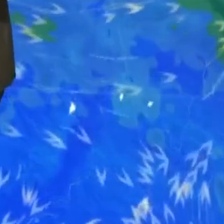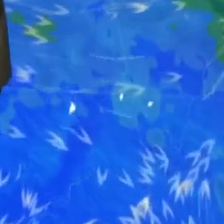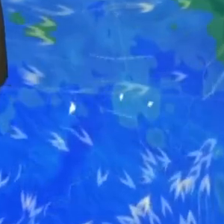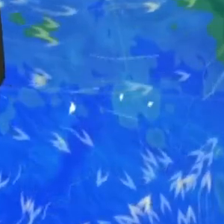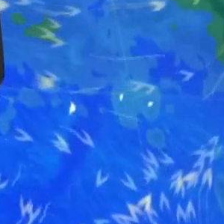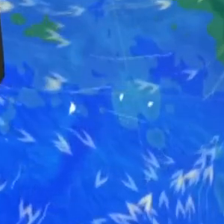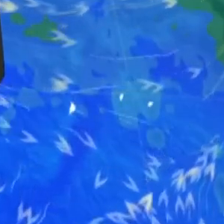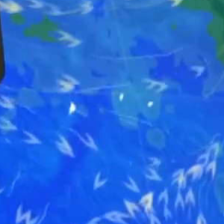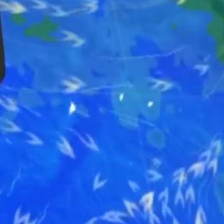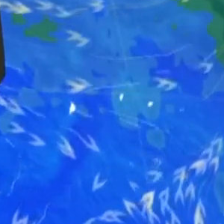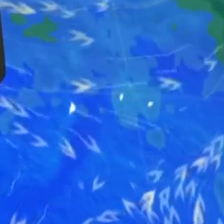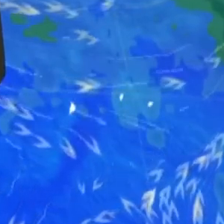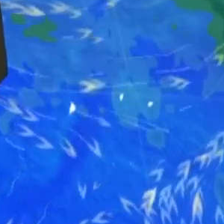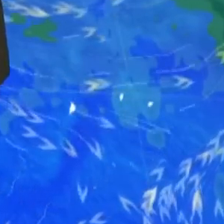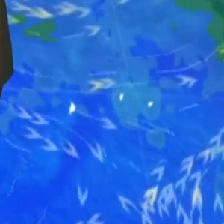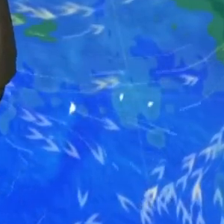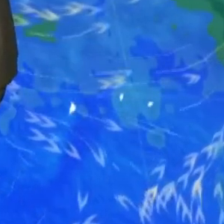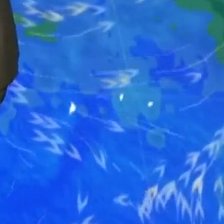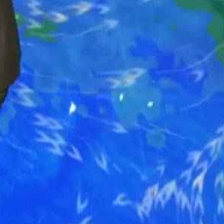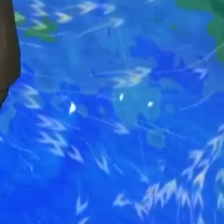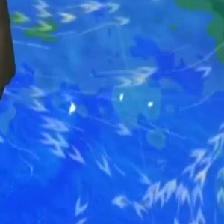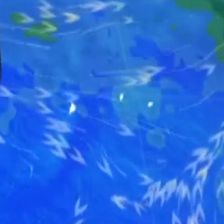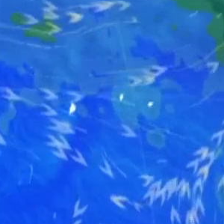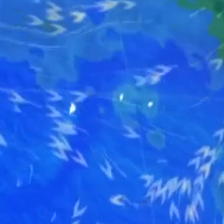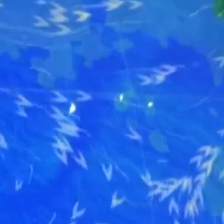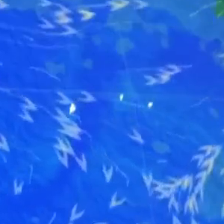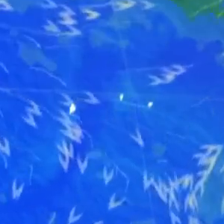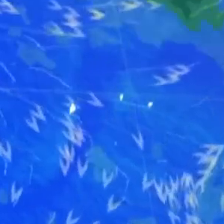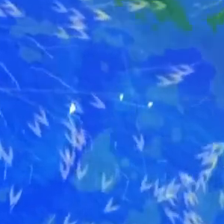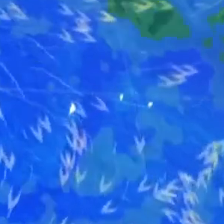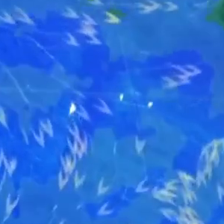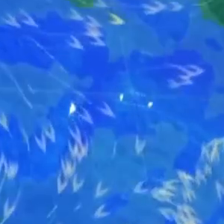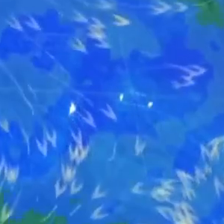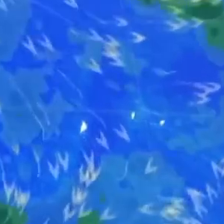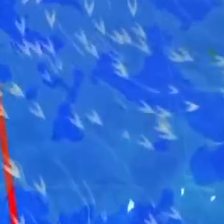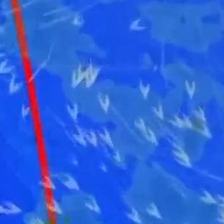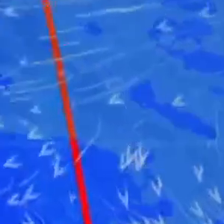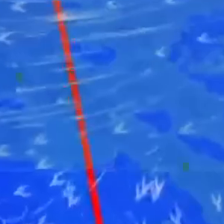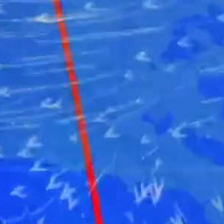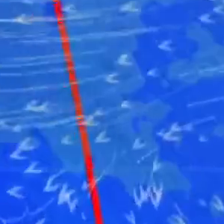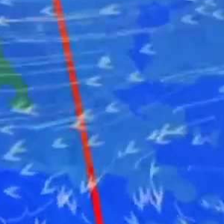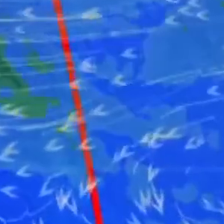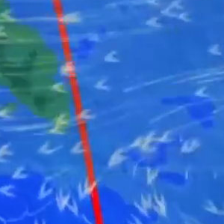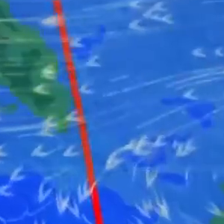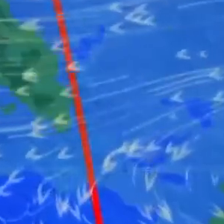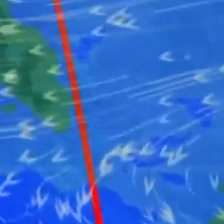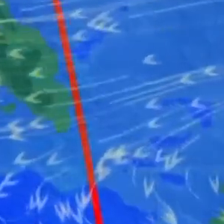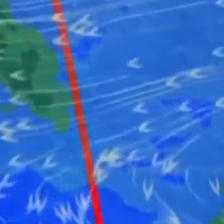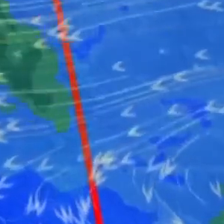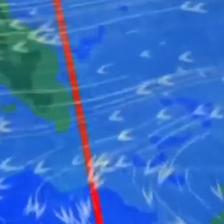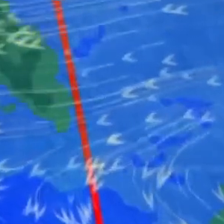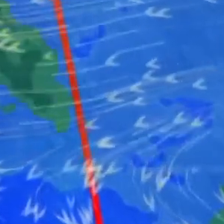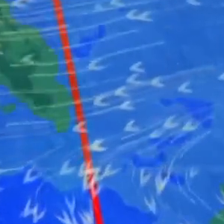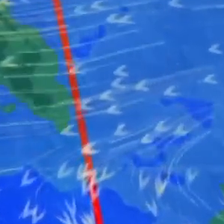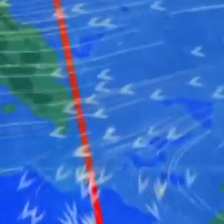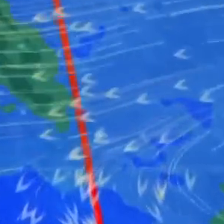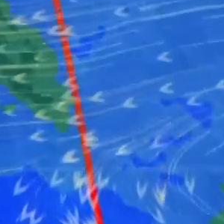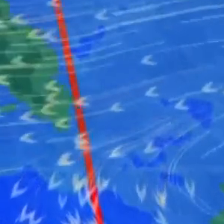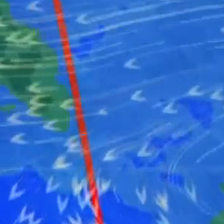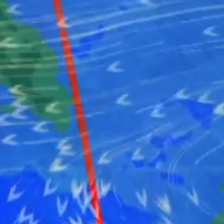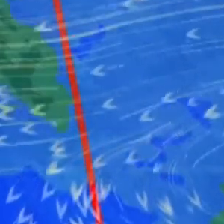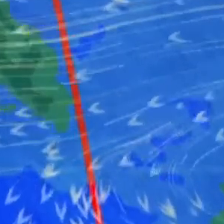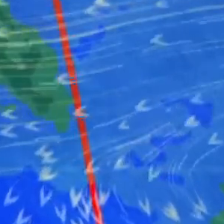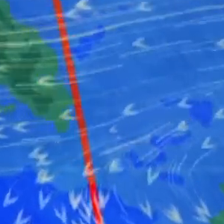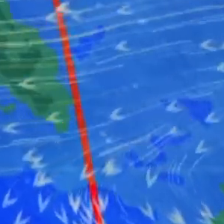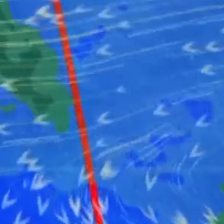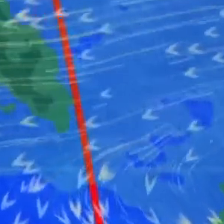posibleng mabuo sa silangan ng bansa. Lalapit po ito sa lupa pero hindi inaasahang magiging bagyo. Pagsapit naman ng Linggo, magsisimula na ang